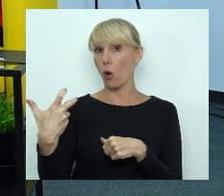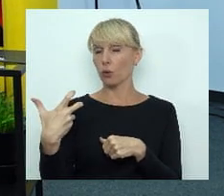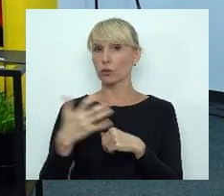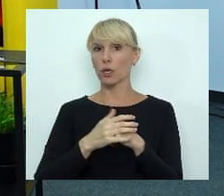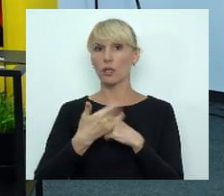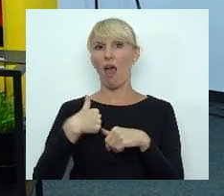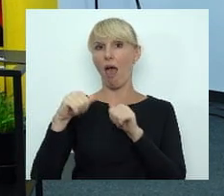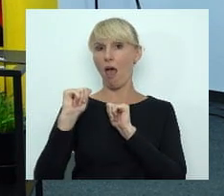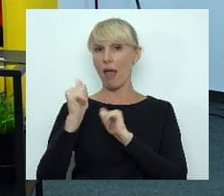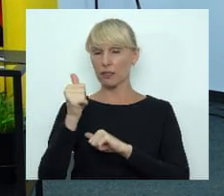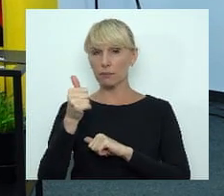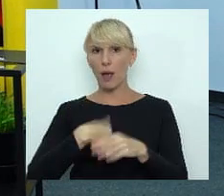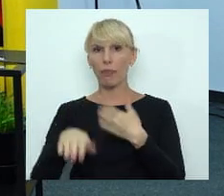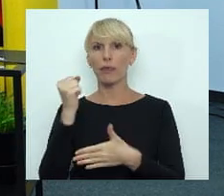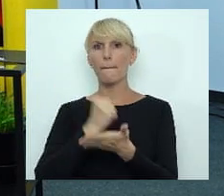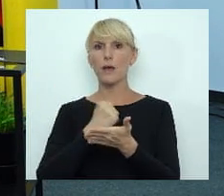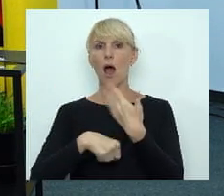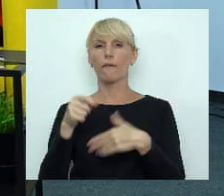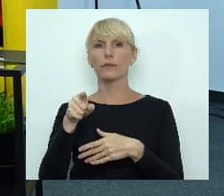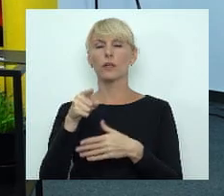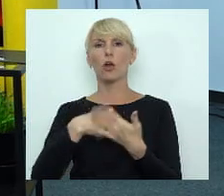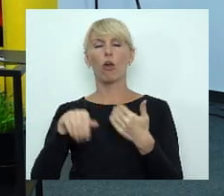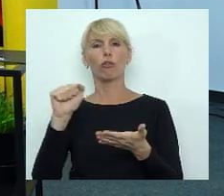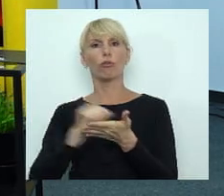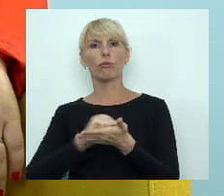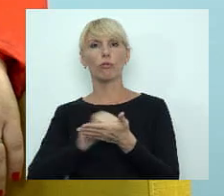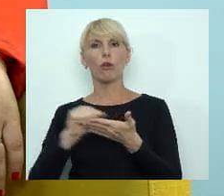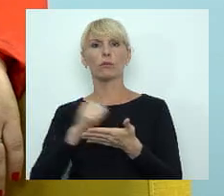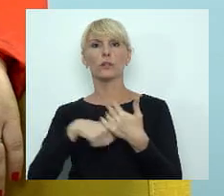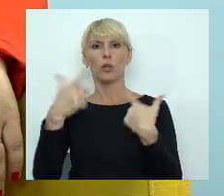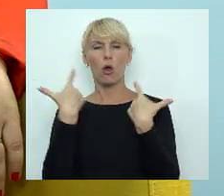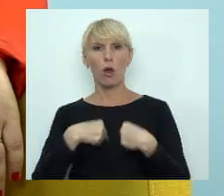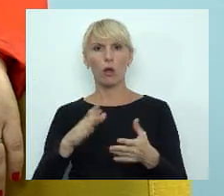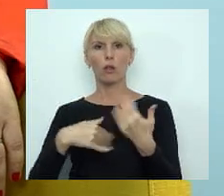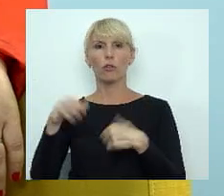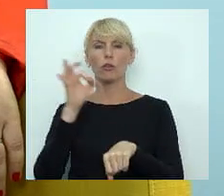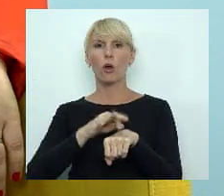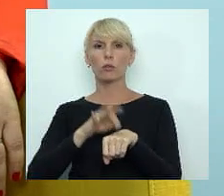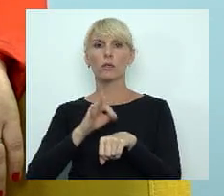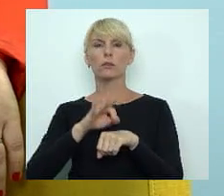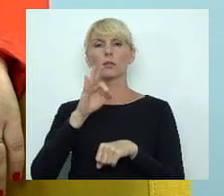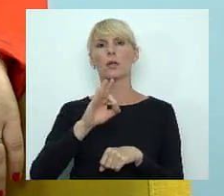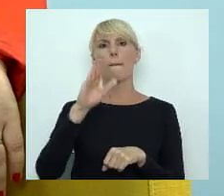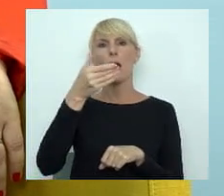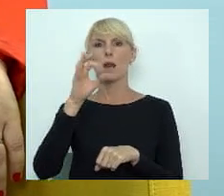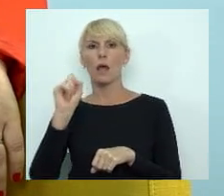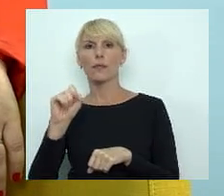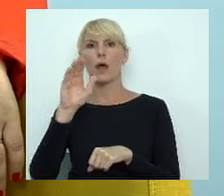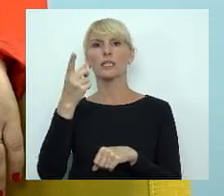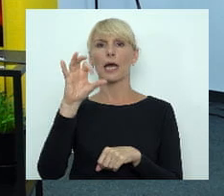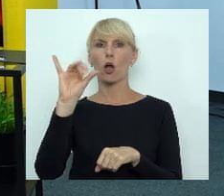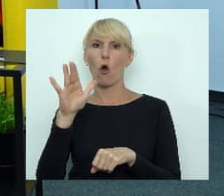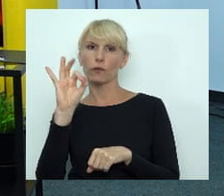jest ekspert prawny z wieloletnim doświadczeniem w sprawie ochrony danych osobowych, dr Marlena Sakowska-Baryła. Dzień dobry, witamy